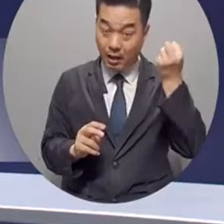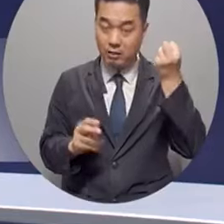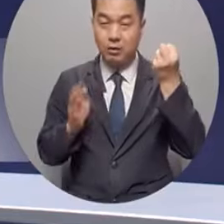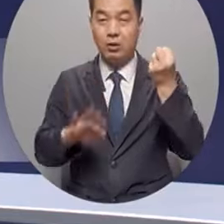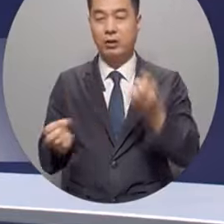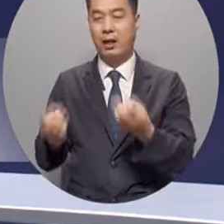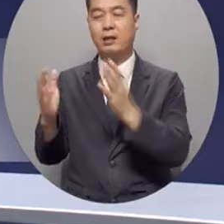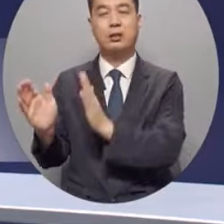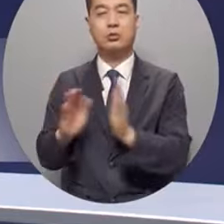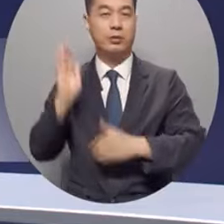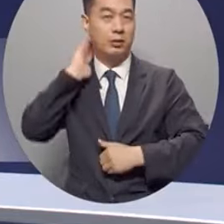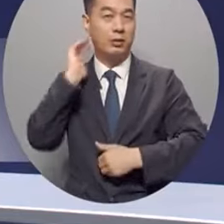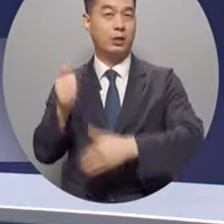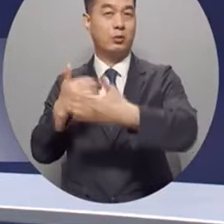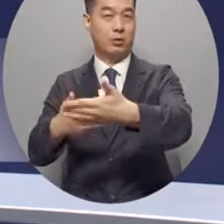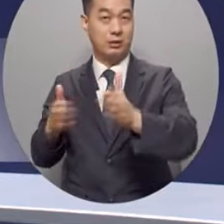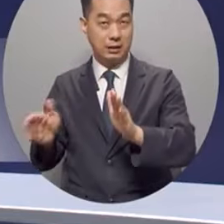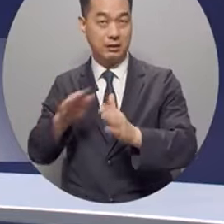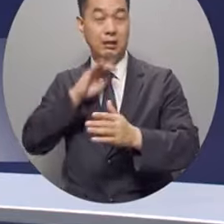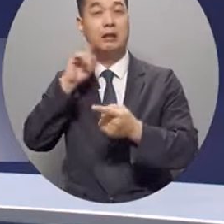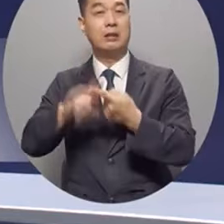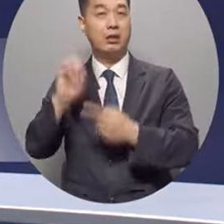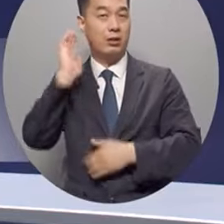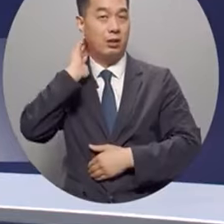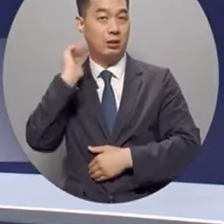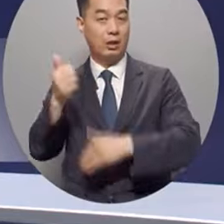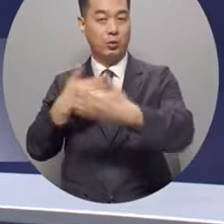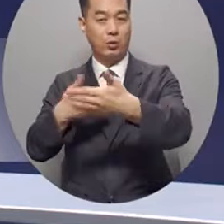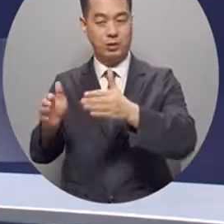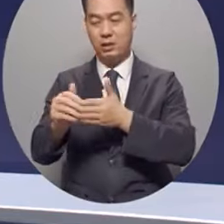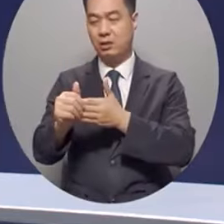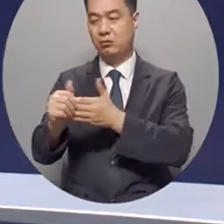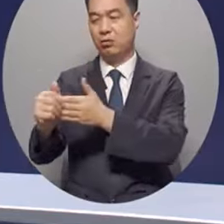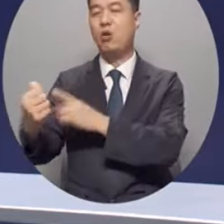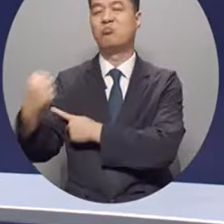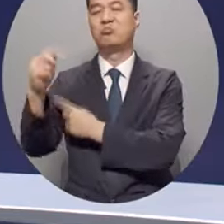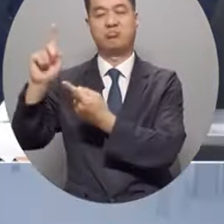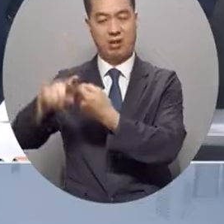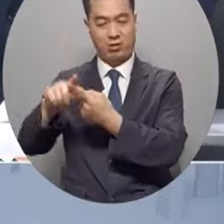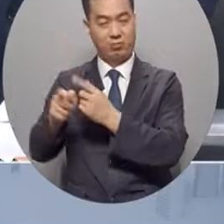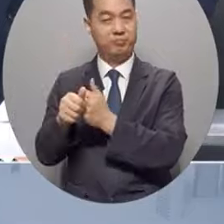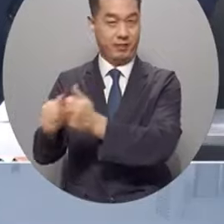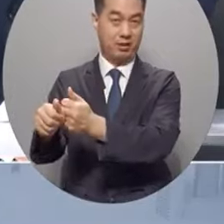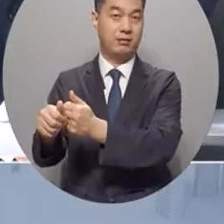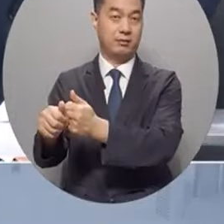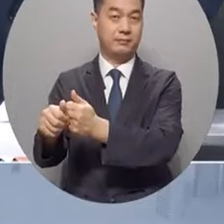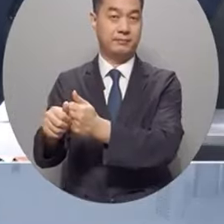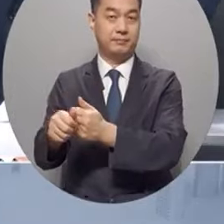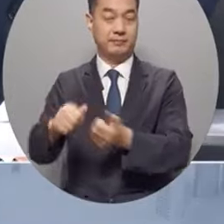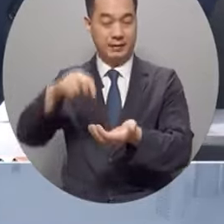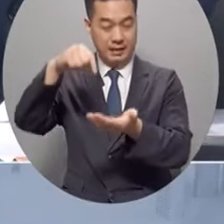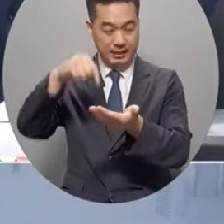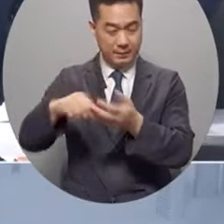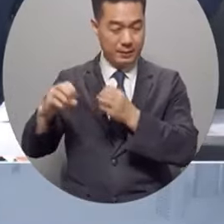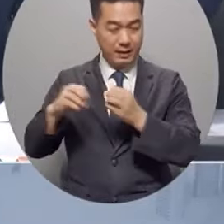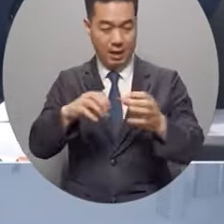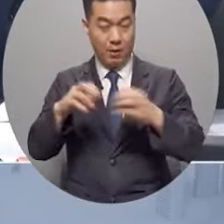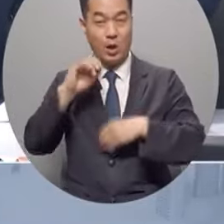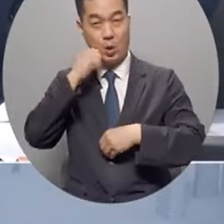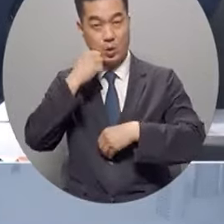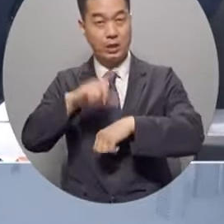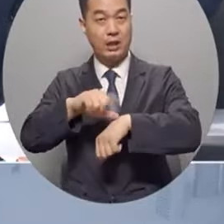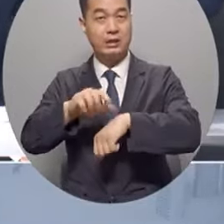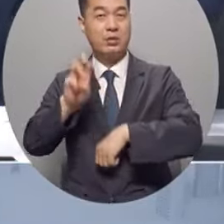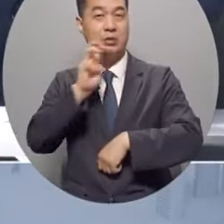대통령실이 했잖아요 당연히 대통령실 의도대로 흘러갈 수밖에 없었을 겁니다 깊이 있는 대화를 나누기 어려운데 시간도